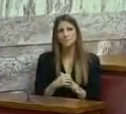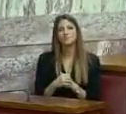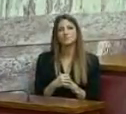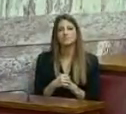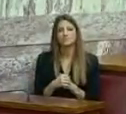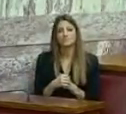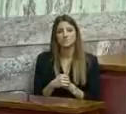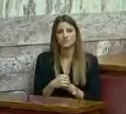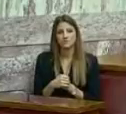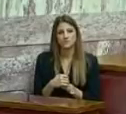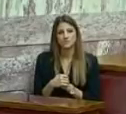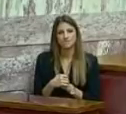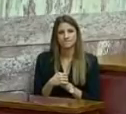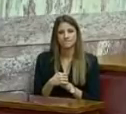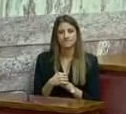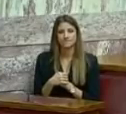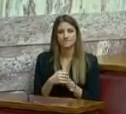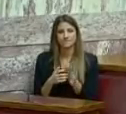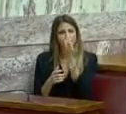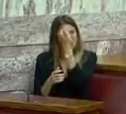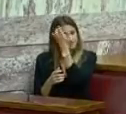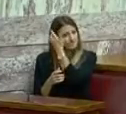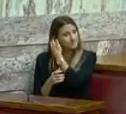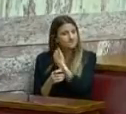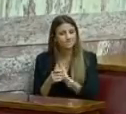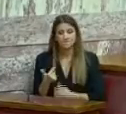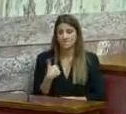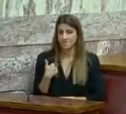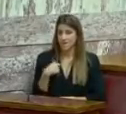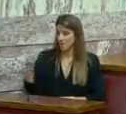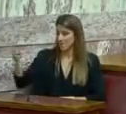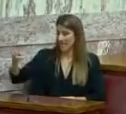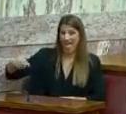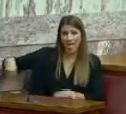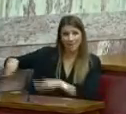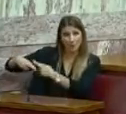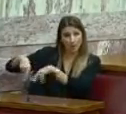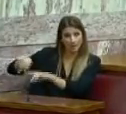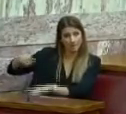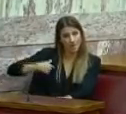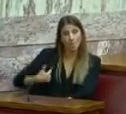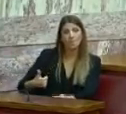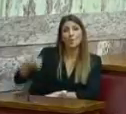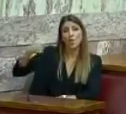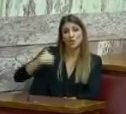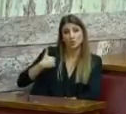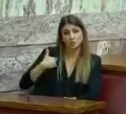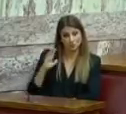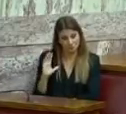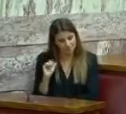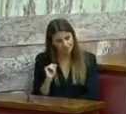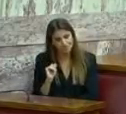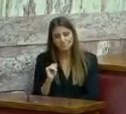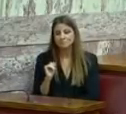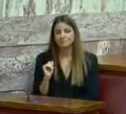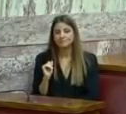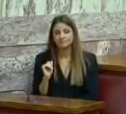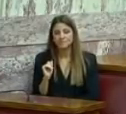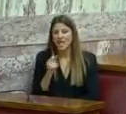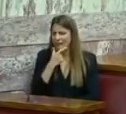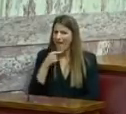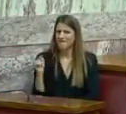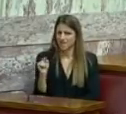Και επ' αυτού, μια και ήμουν και πρόεδρος αυτής της Επιτροπής, θέλω να καταθέσω